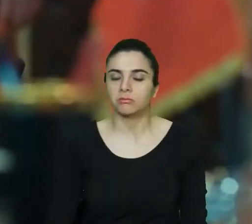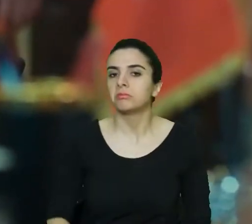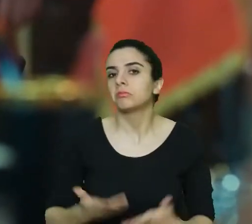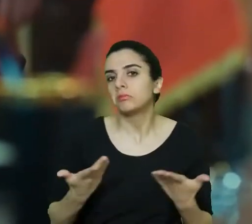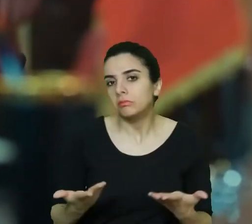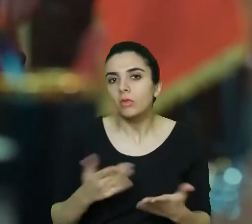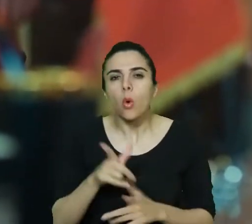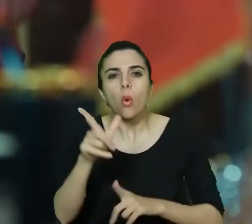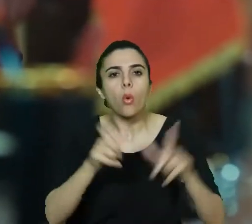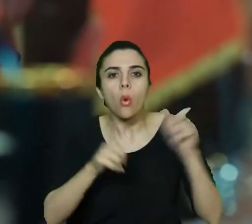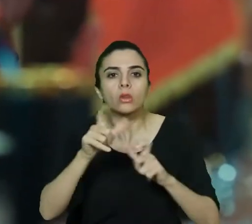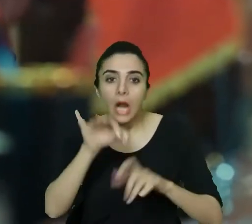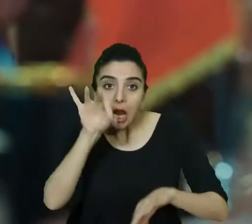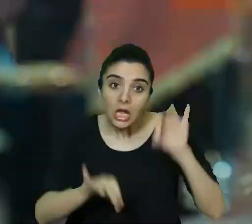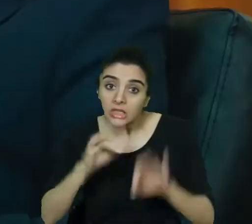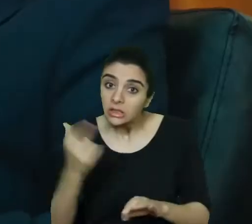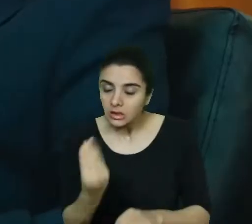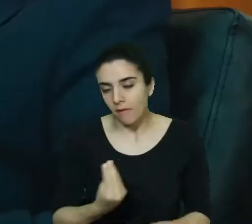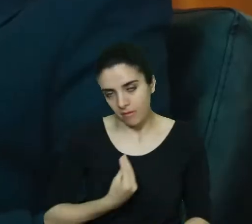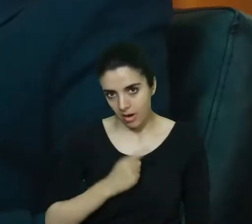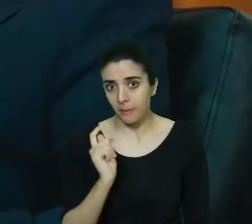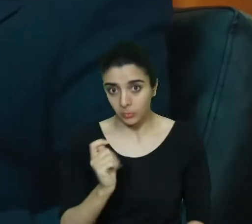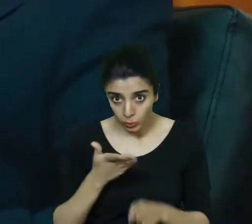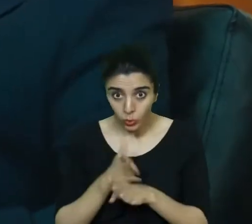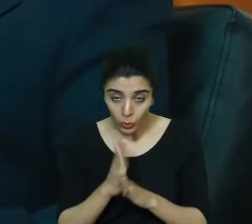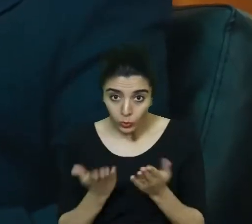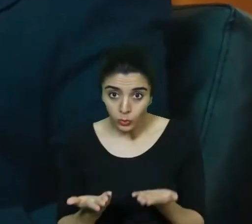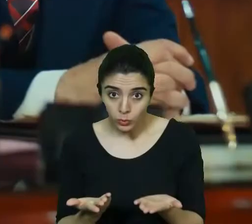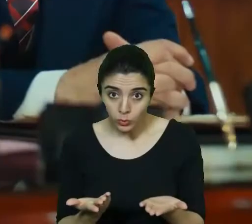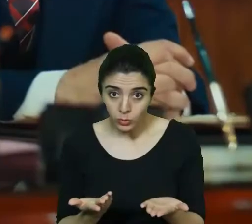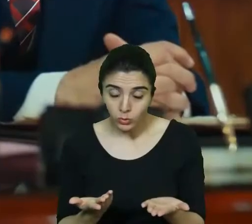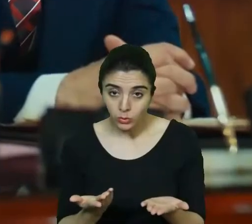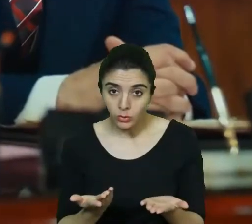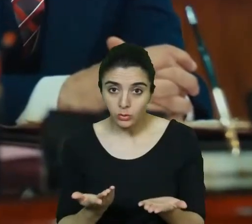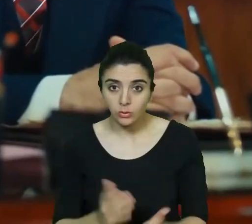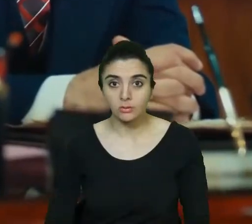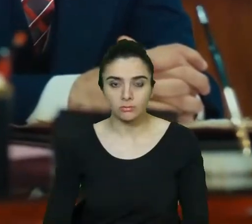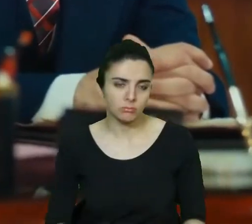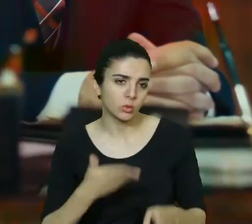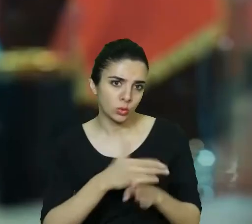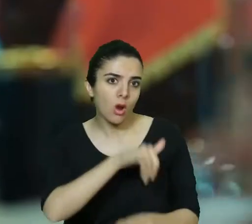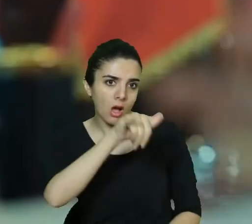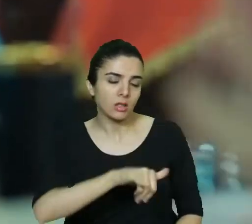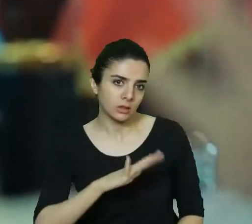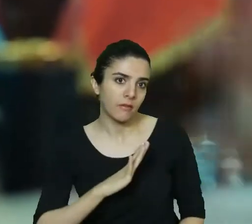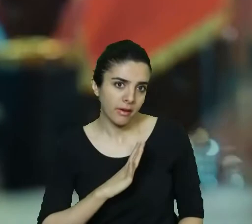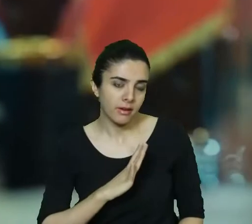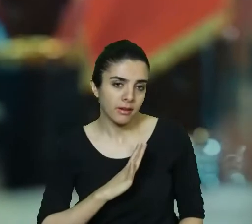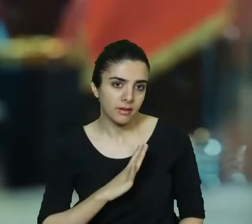O zaman kurşunların balistik raporlarını biraz hızlandırmamız gerek, öyle değil mi? Emniyet müdürü tövbe tövbe diye baş çevirdi. Haklısınız Erdem Bey.